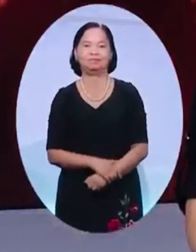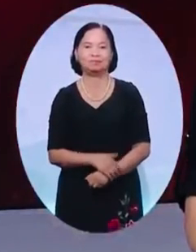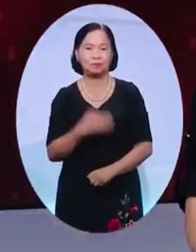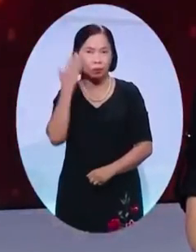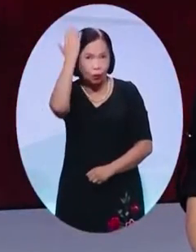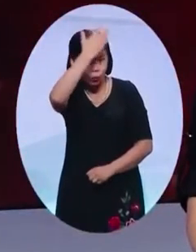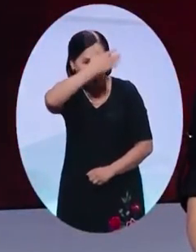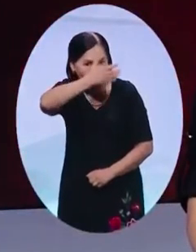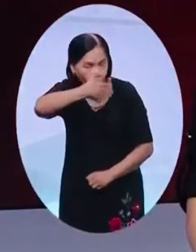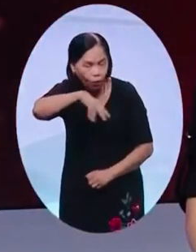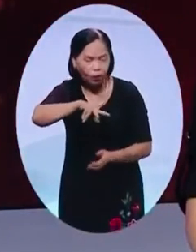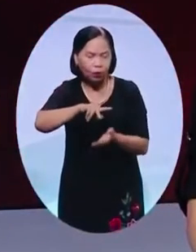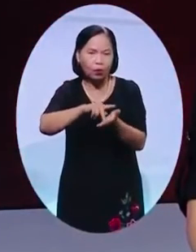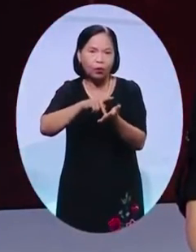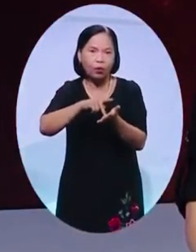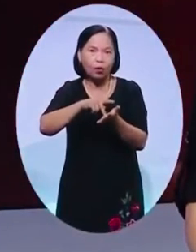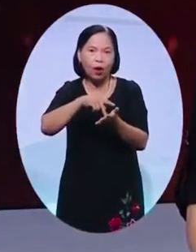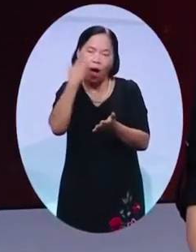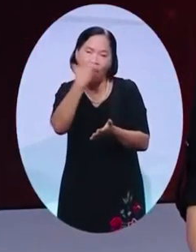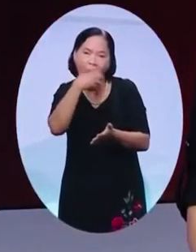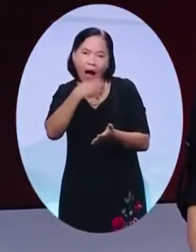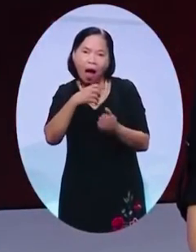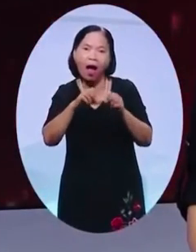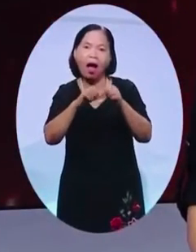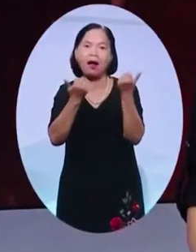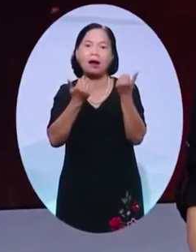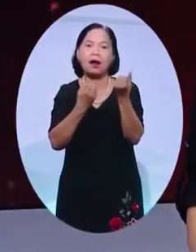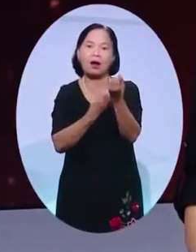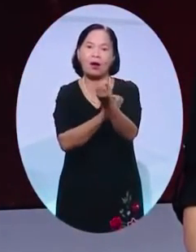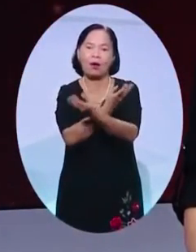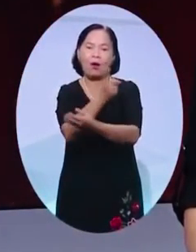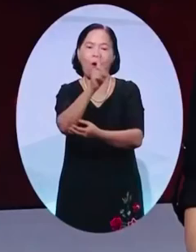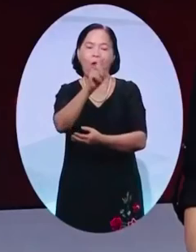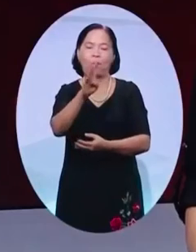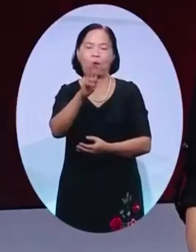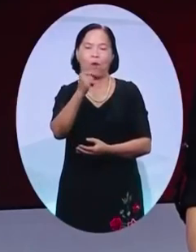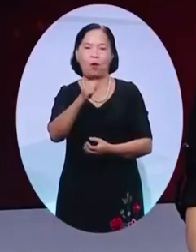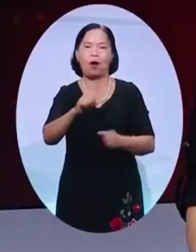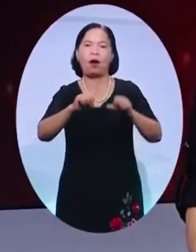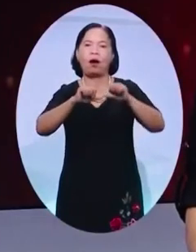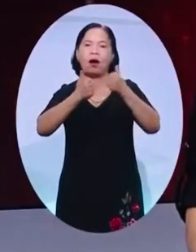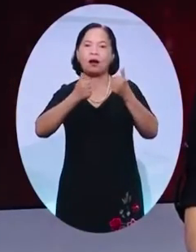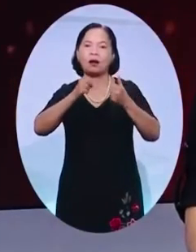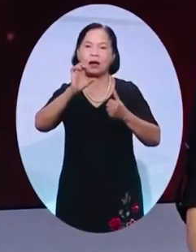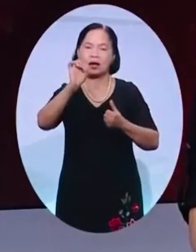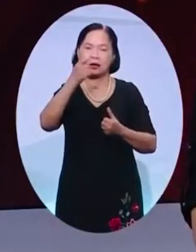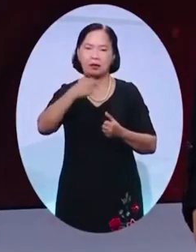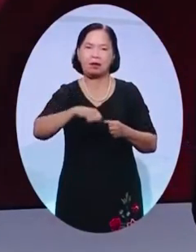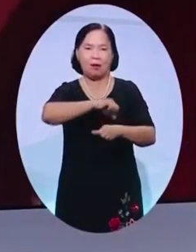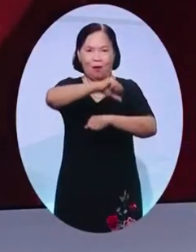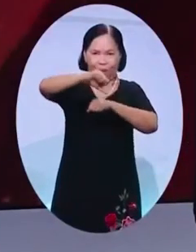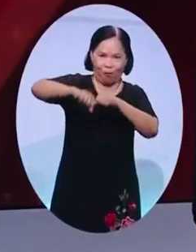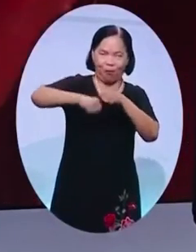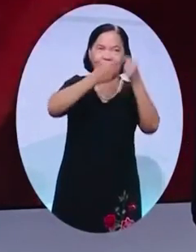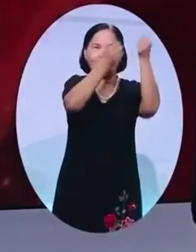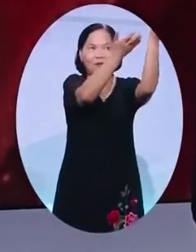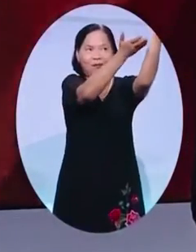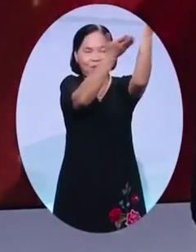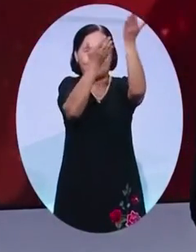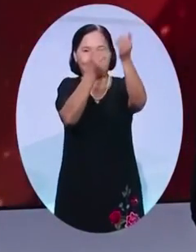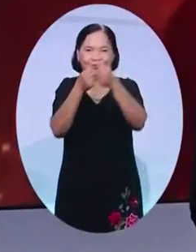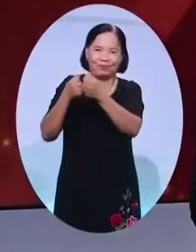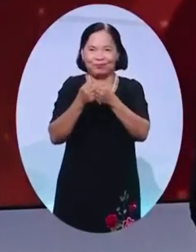Tối qua, chuỗi sự kiện đại nhạc hội quy mô tại khu viên rộng 14 hectare của công viên Vinhome Central Park đã khởi động, phục vụ đông đảo người dân